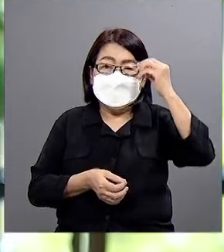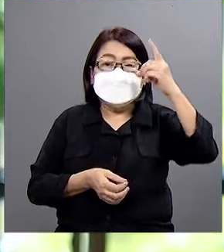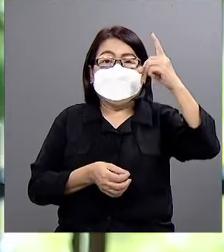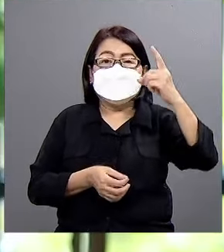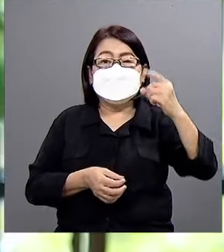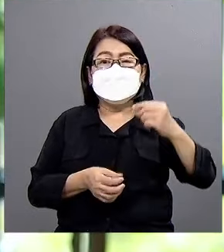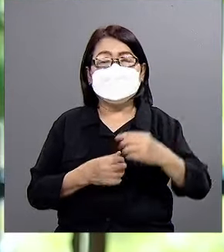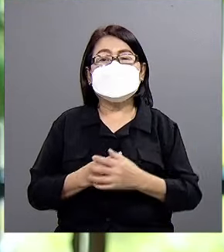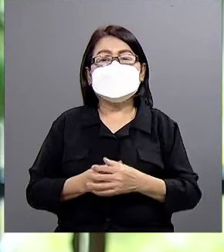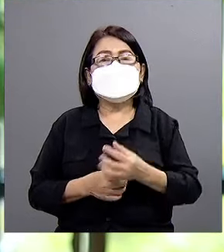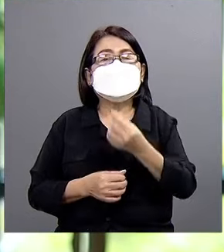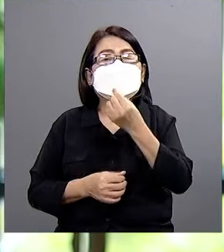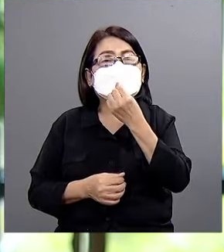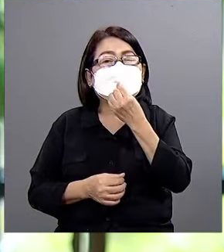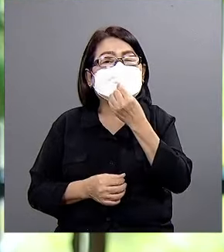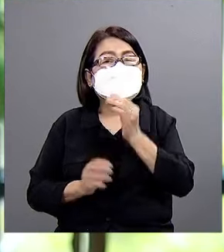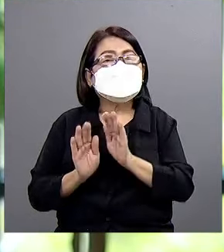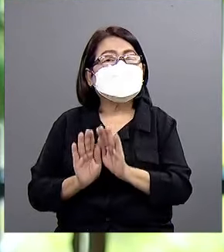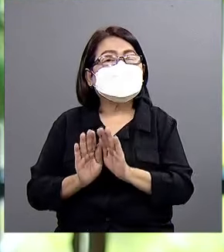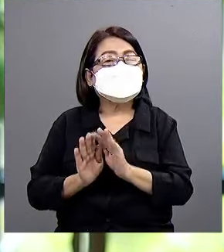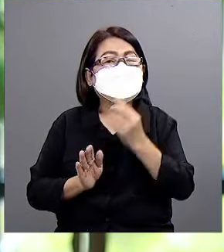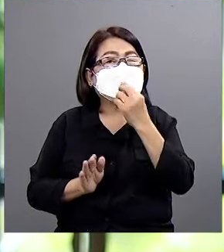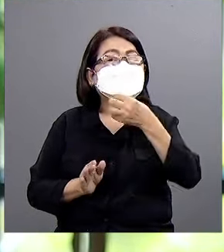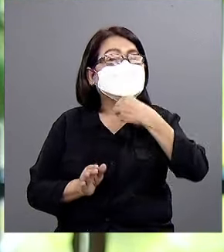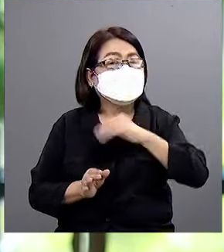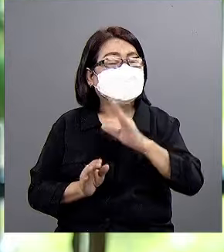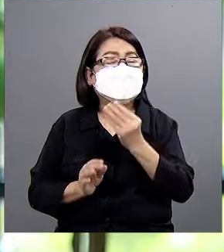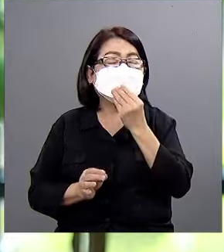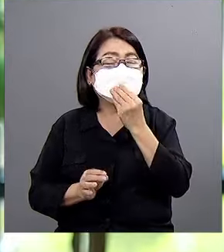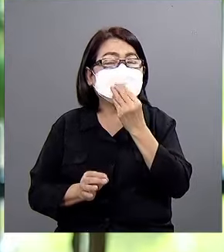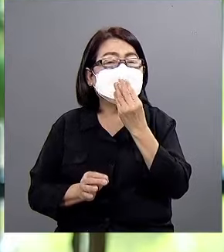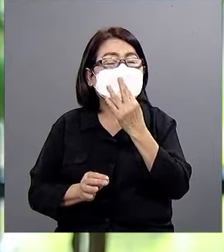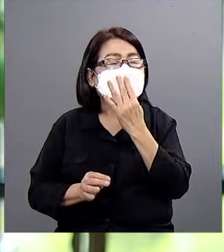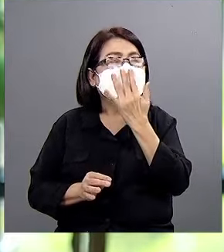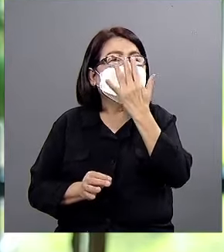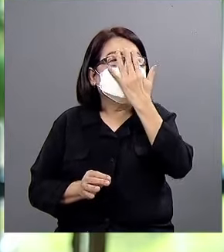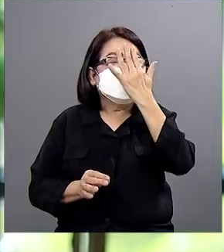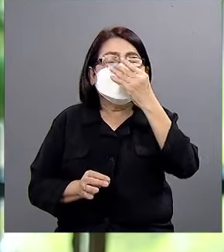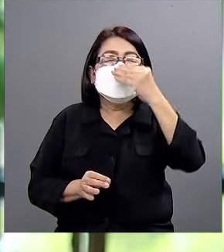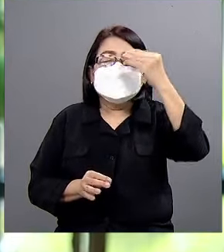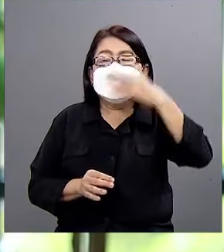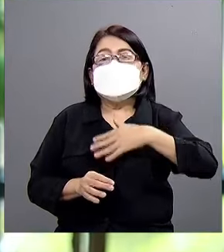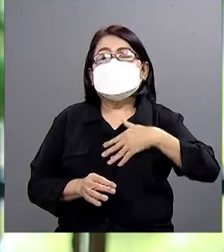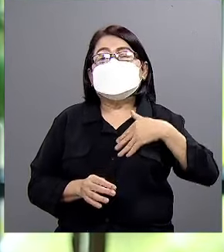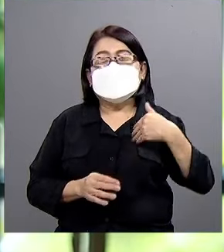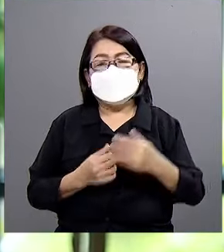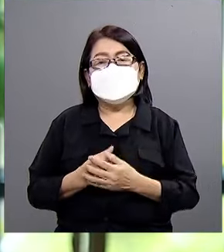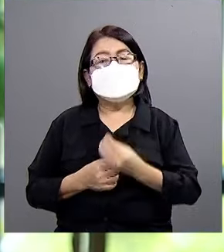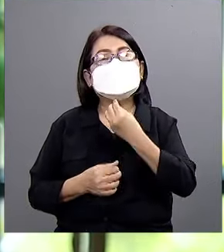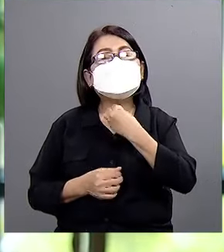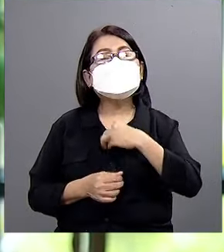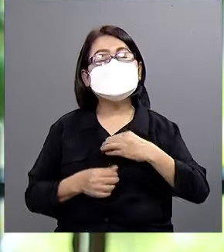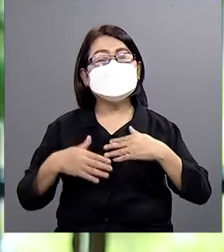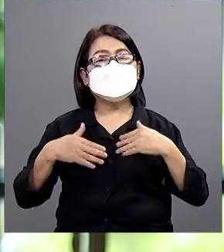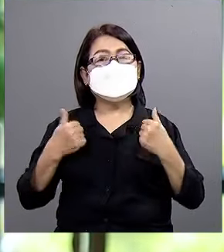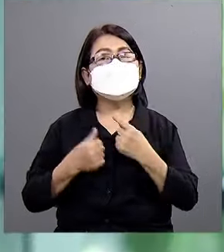ไว้แล้วความหอมเนี่ยก็จะฟุ้งกระจายอยู่ในปากขึ้นจมูกจะรู้สึกสดชื่นจะรู้สึกหายใจคล่องคอขึ้นโล่งขึ้นอาการเจ็บคอเล็กน้อยก็